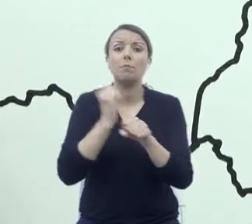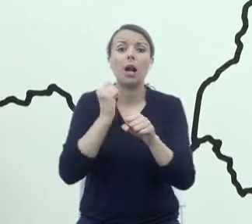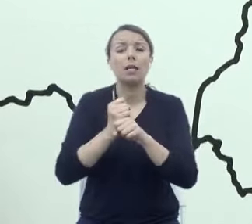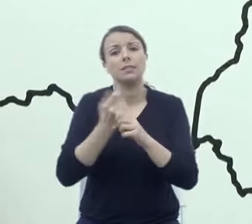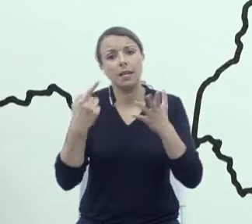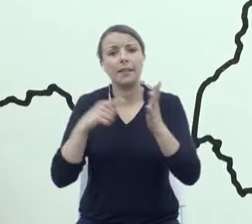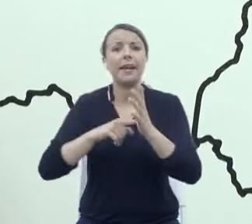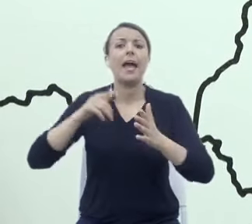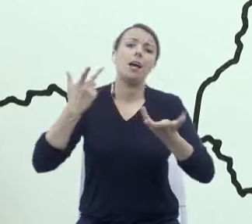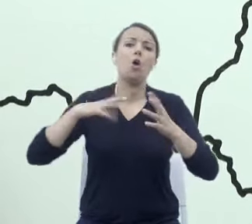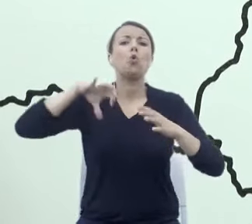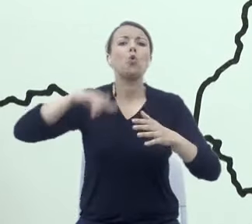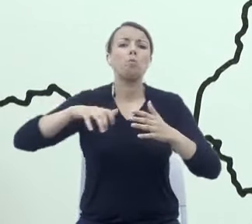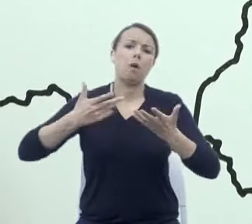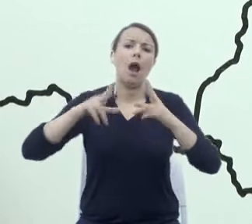archeologiczne